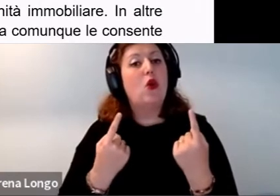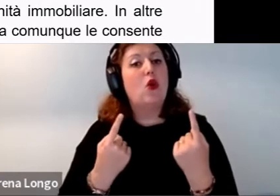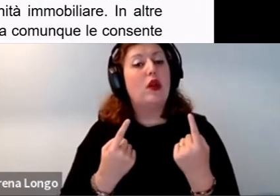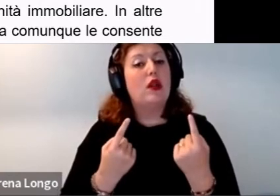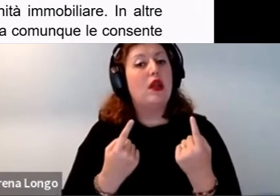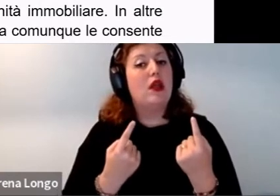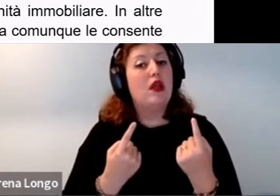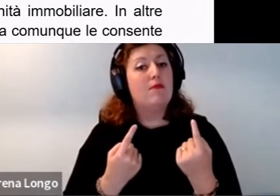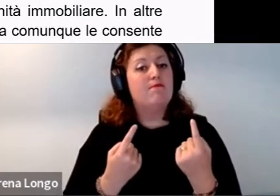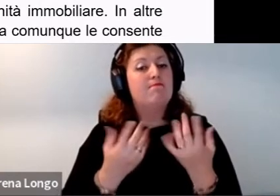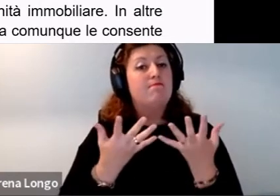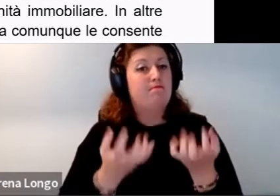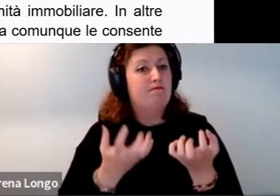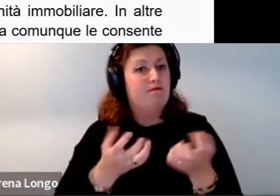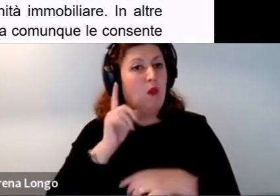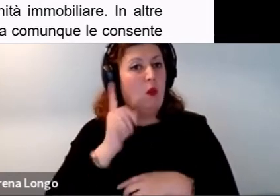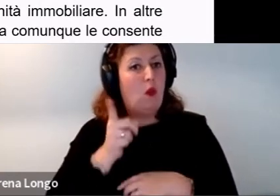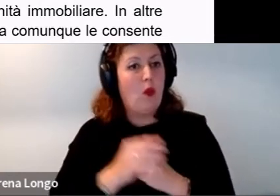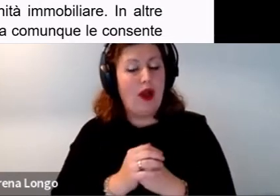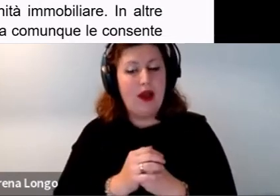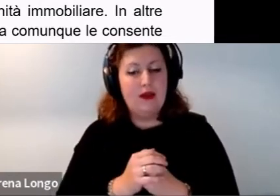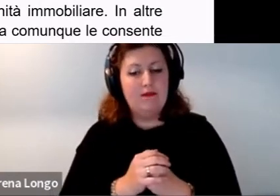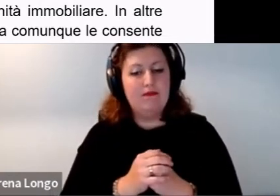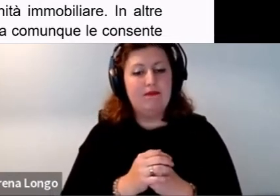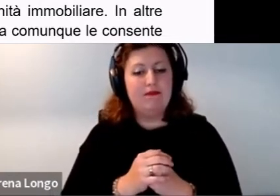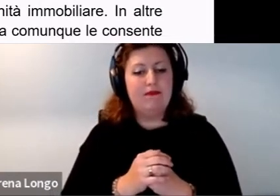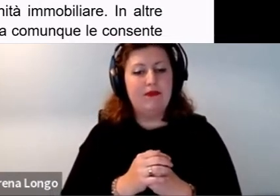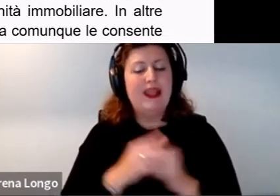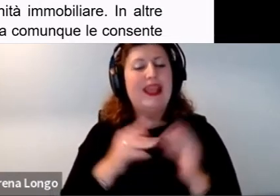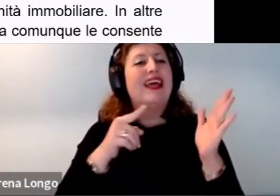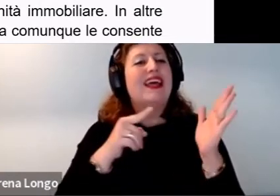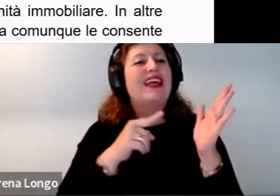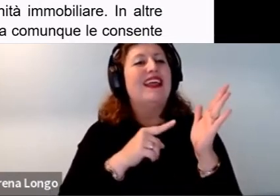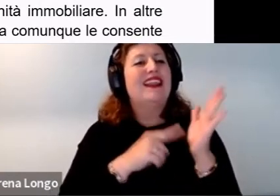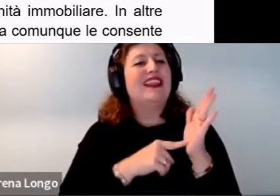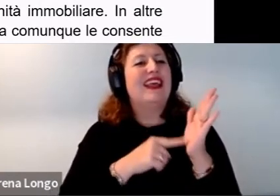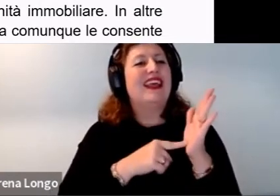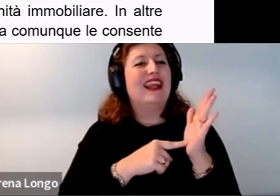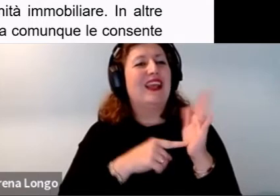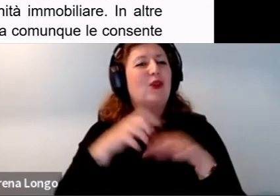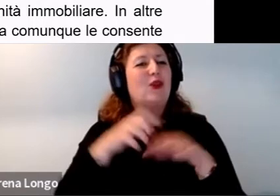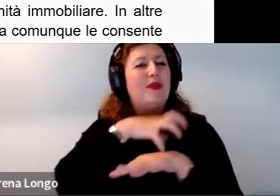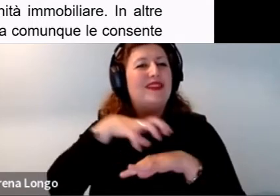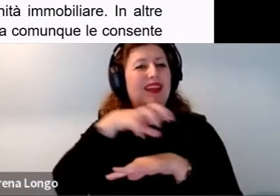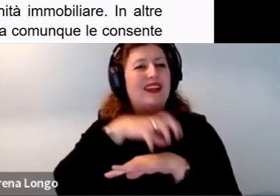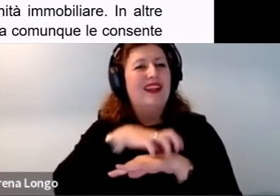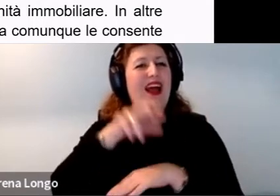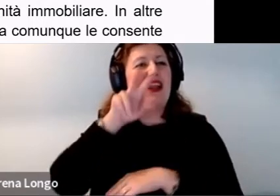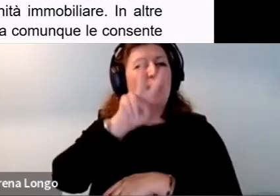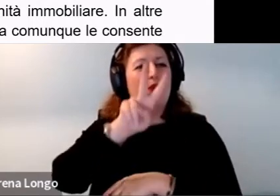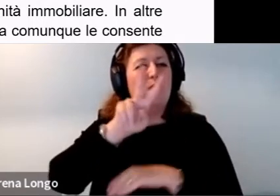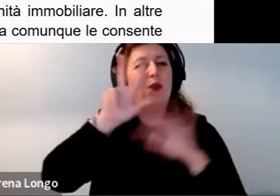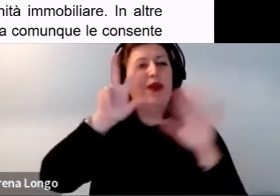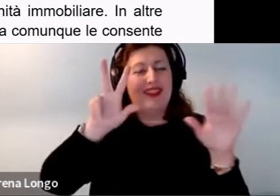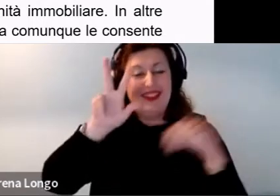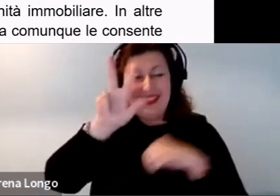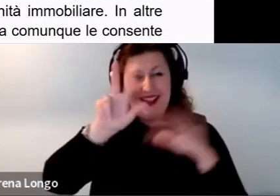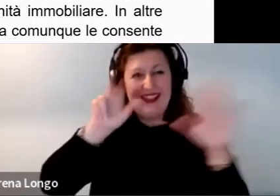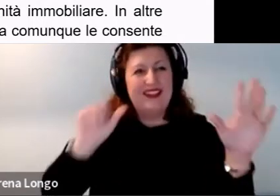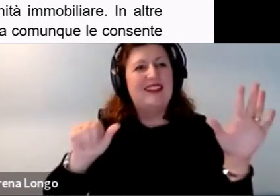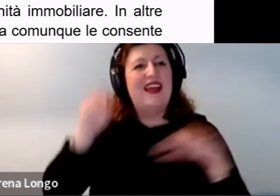operativa. Si parte da un decreto ministeriale 236 dell'89 con le prescrizioni